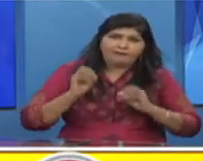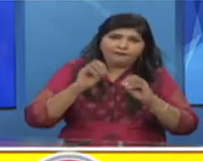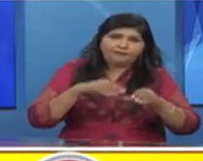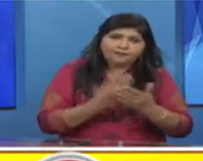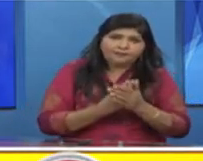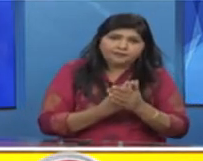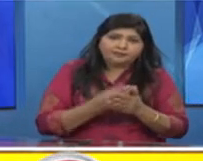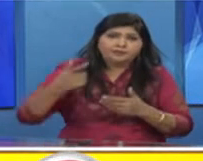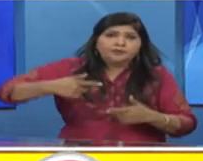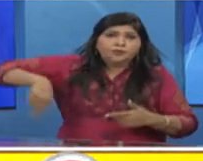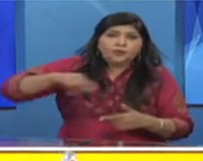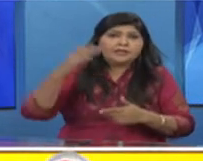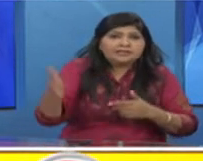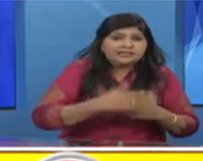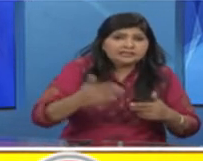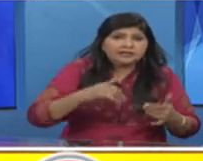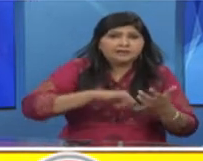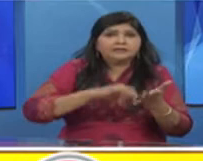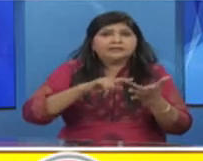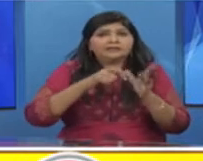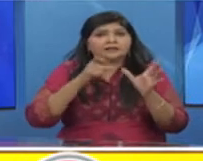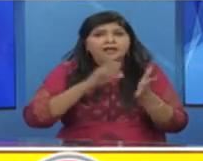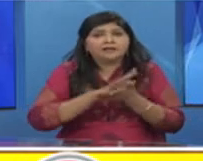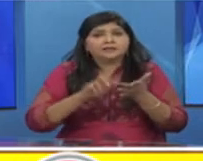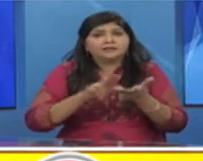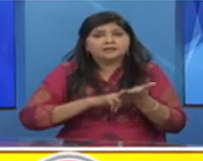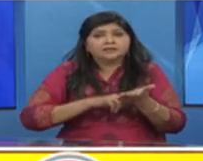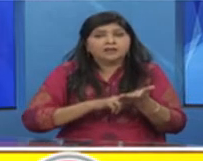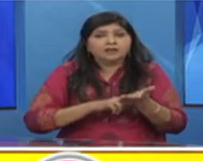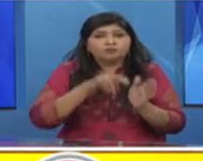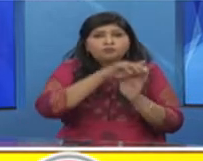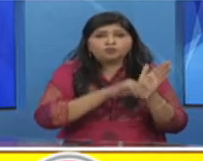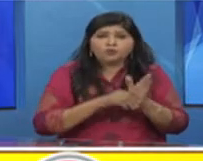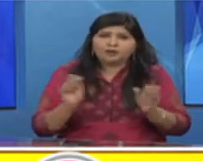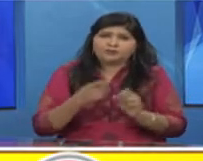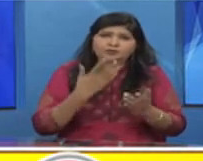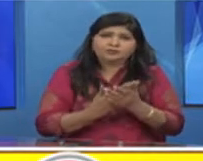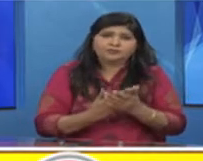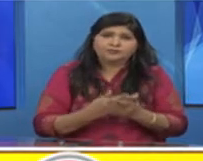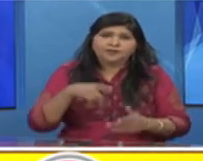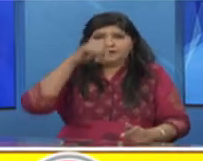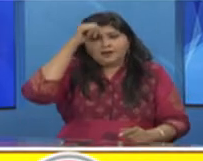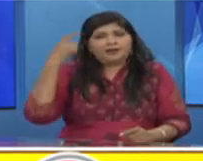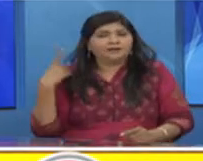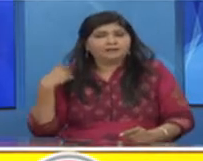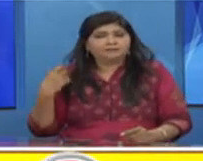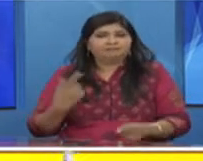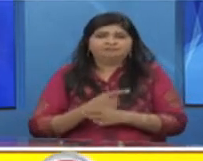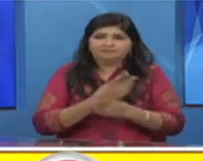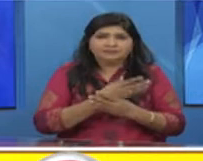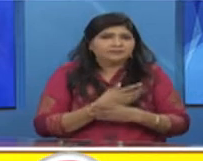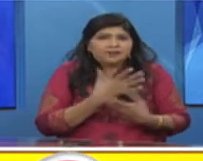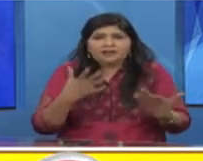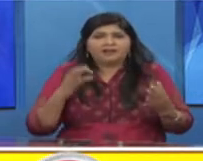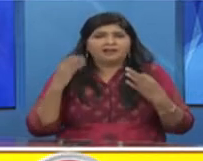बल्कि वहां स्वच्छ सियाचिन अभियान भी चला रहे हैं। भारतीय सेना की इस अद्भुत प्रतिबद्धता के लिए मैं